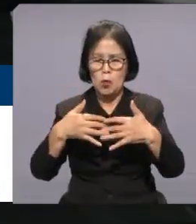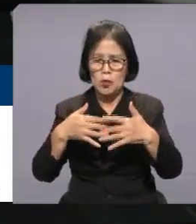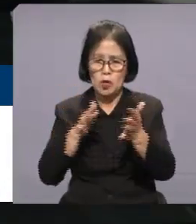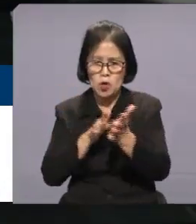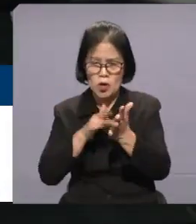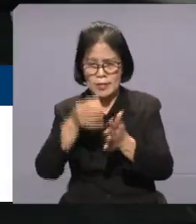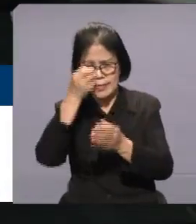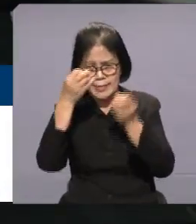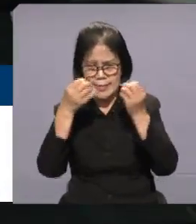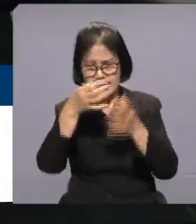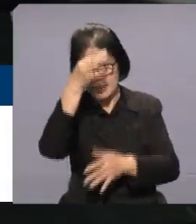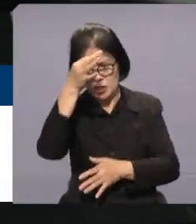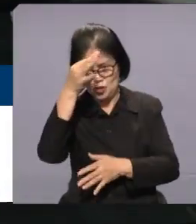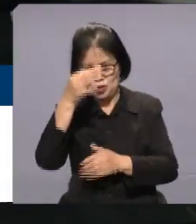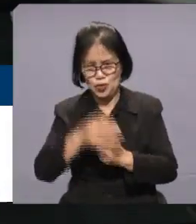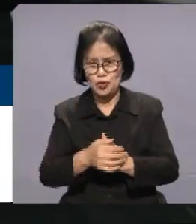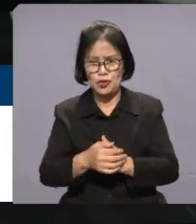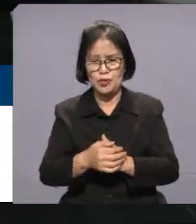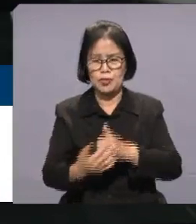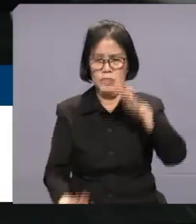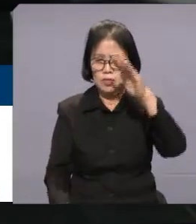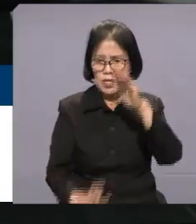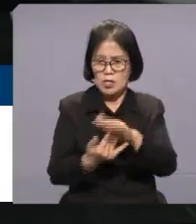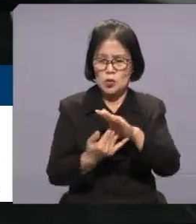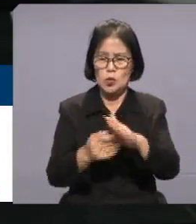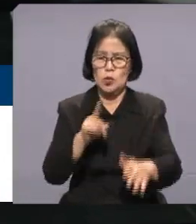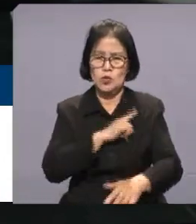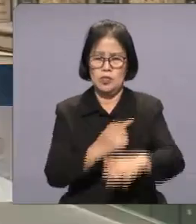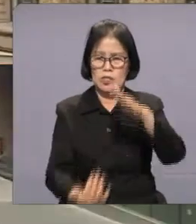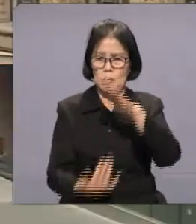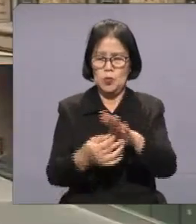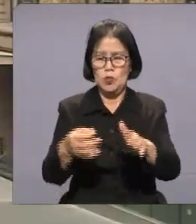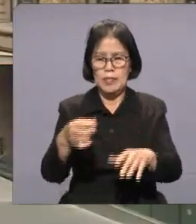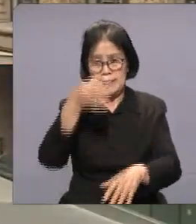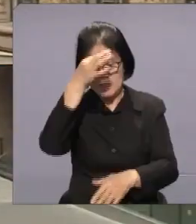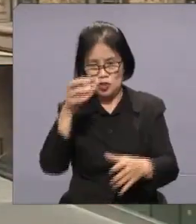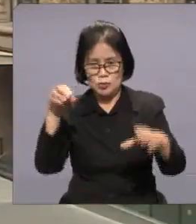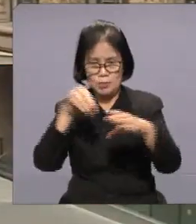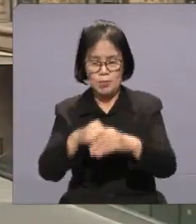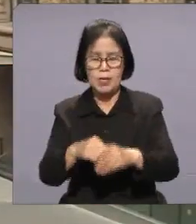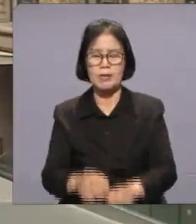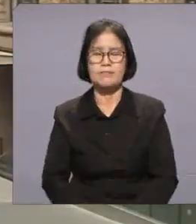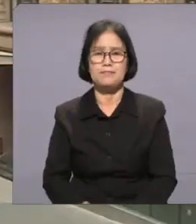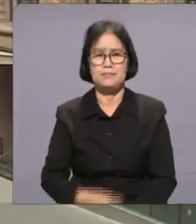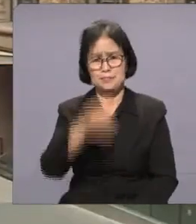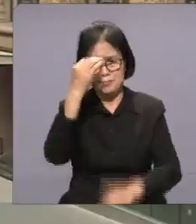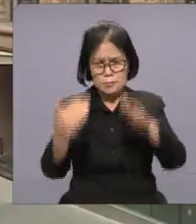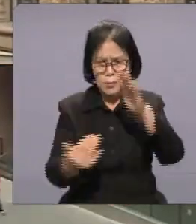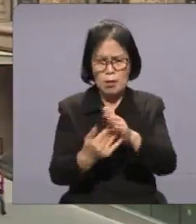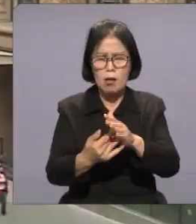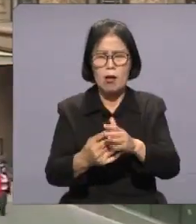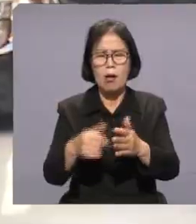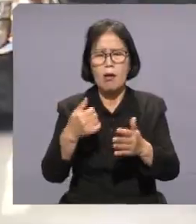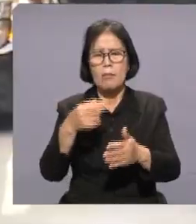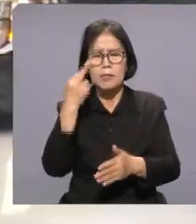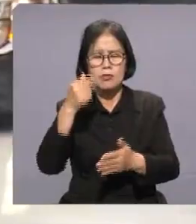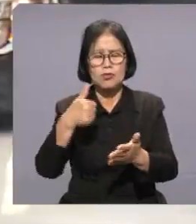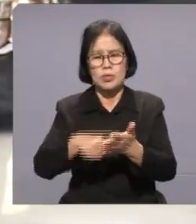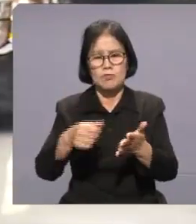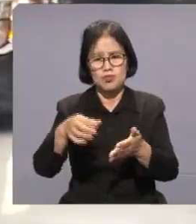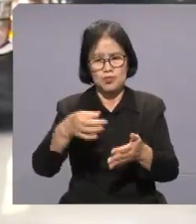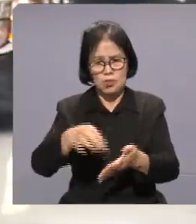rbm 등의 세계 최초 최고의 기술이 적용되었습니다 탁월한 성능에도 미국 인플레이션